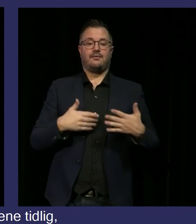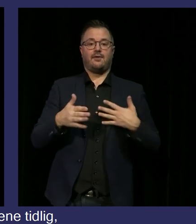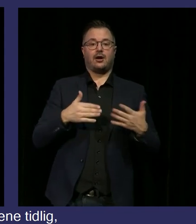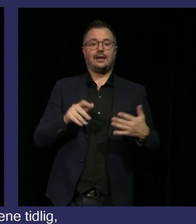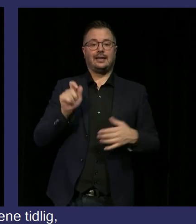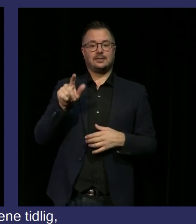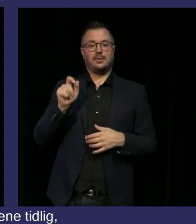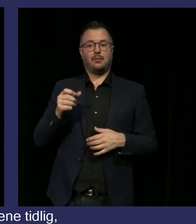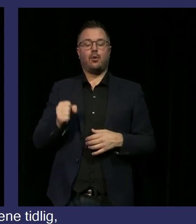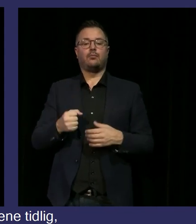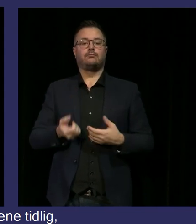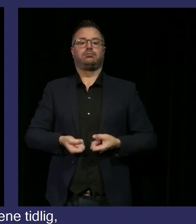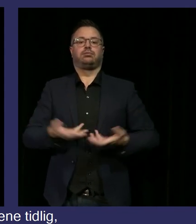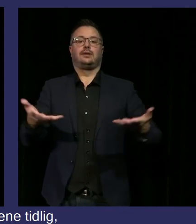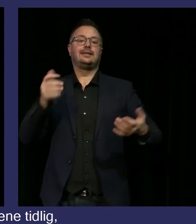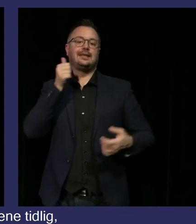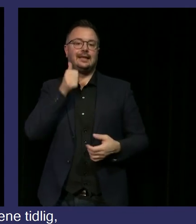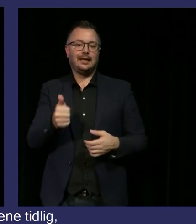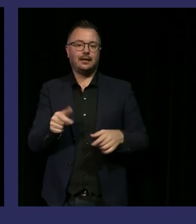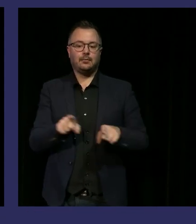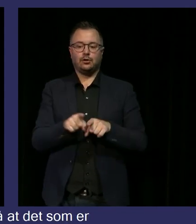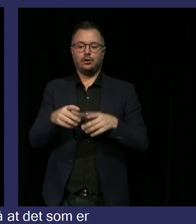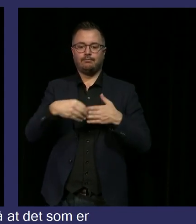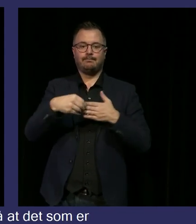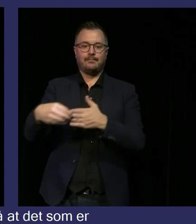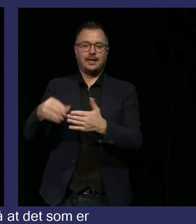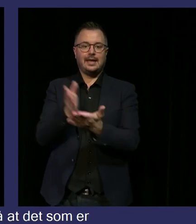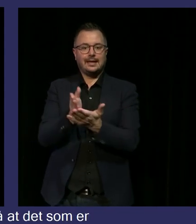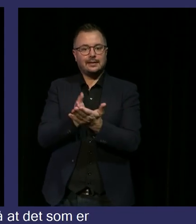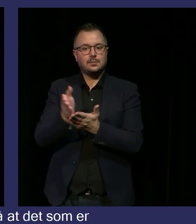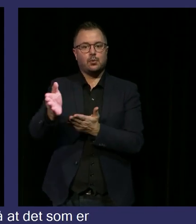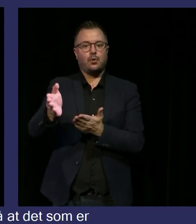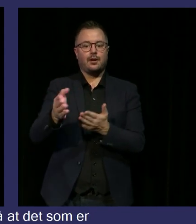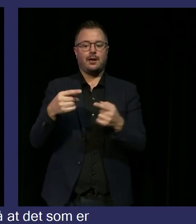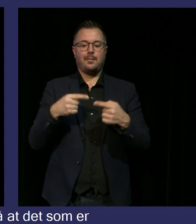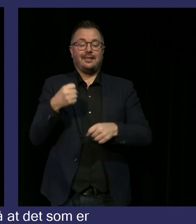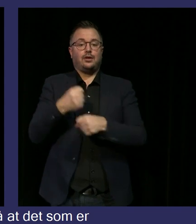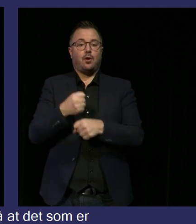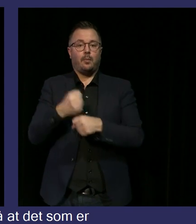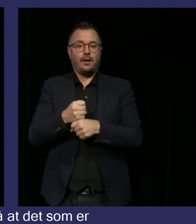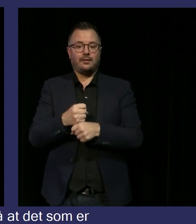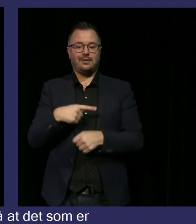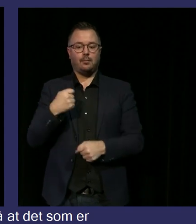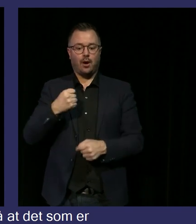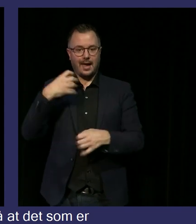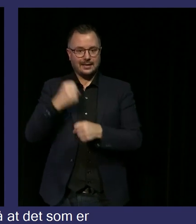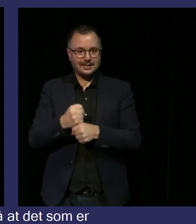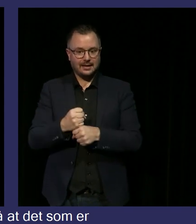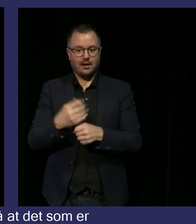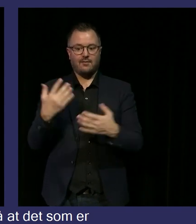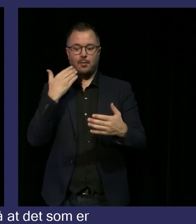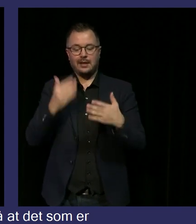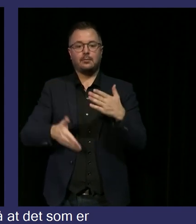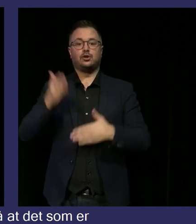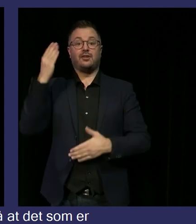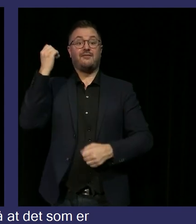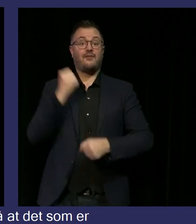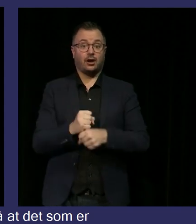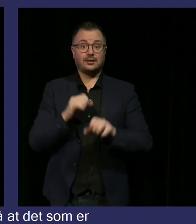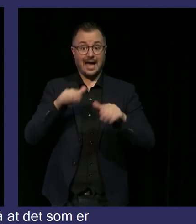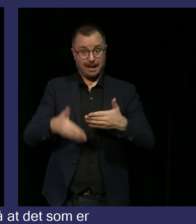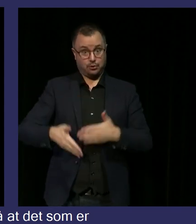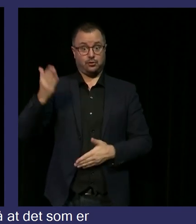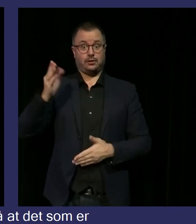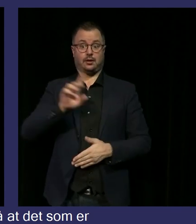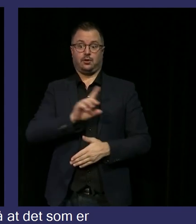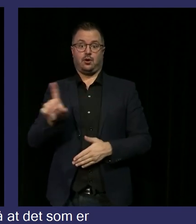fordi det med på å holde deg på riktig track, men selve jobben, altså vi må være sikre på at det som besluttet faktisk besluttet når vi ruller